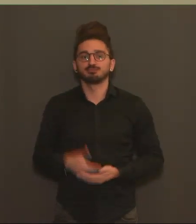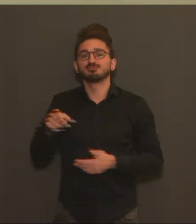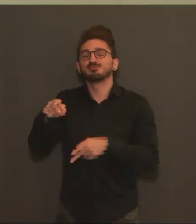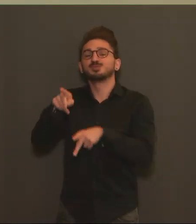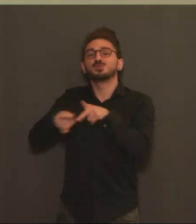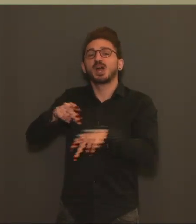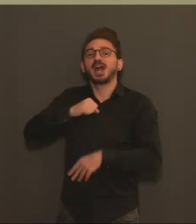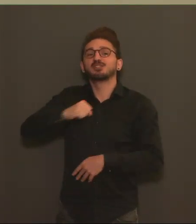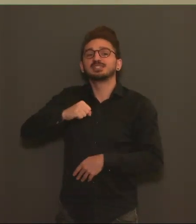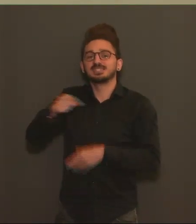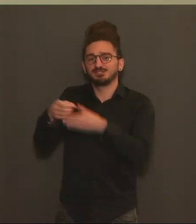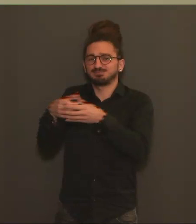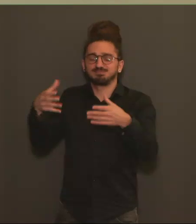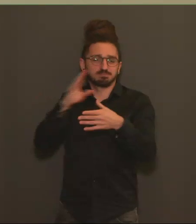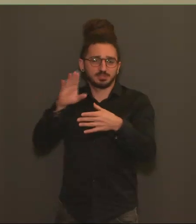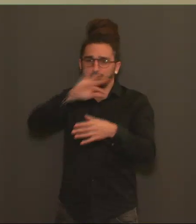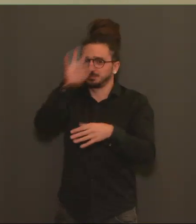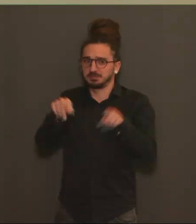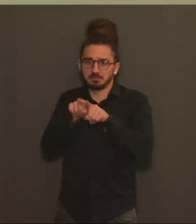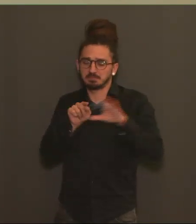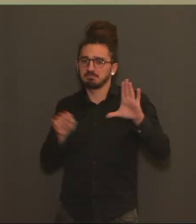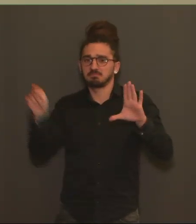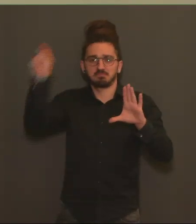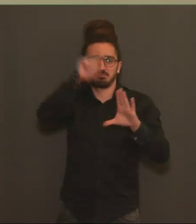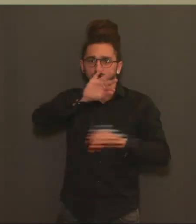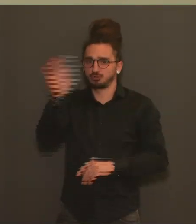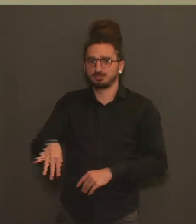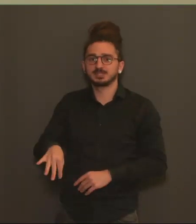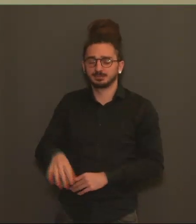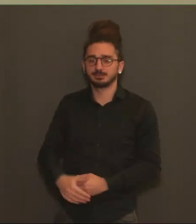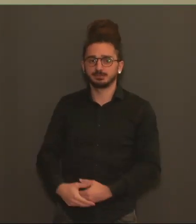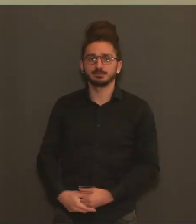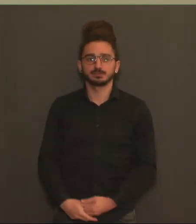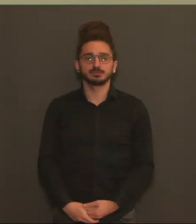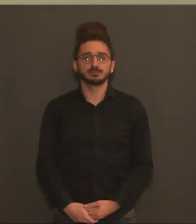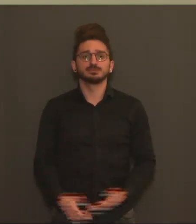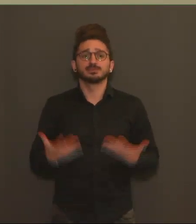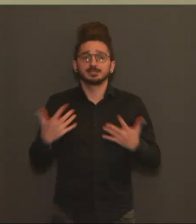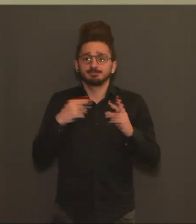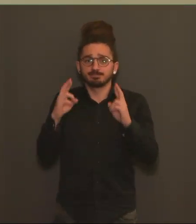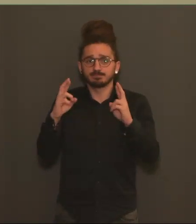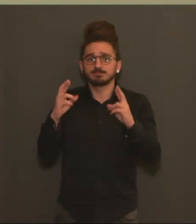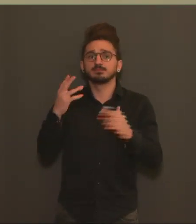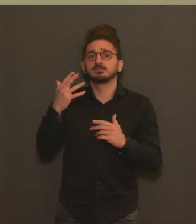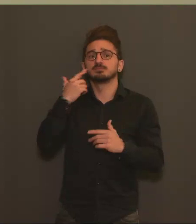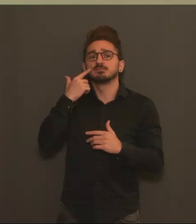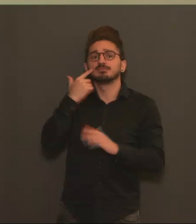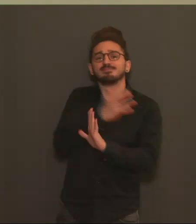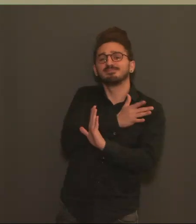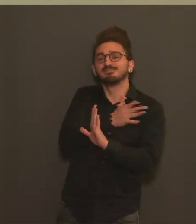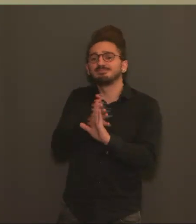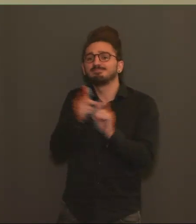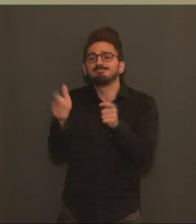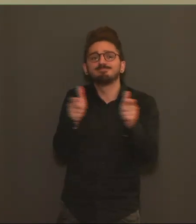pays. Nous espérons bien sûr que la stabilisation des nouvelles contaminations va induire dans les 7 à 10